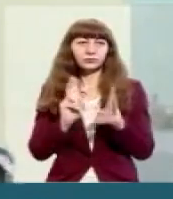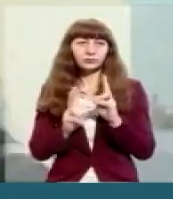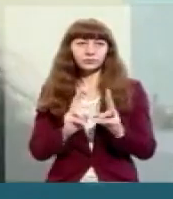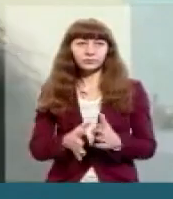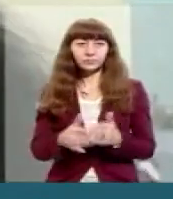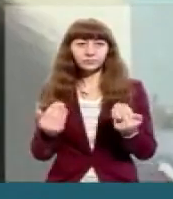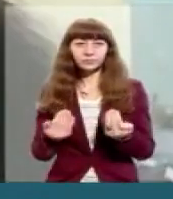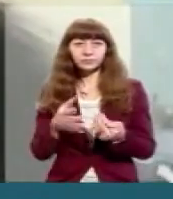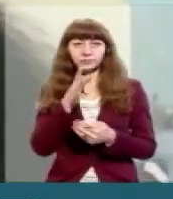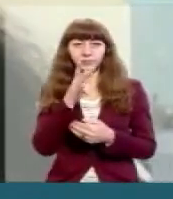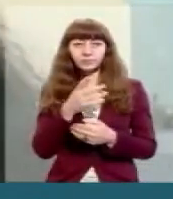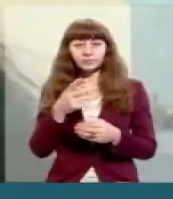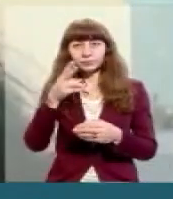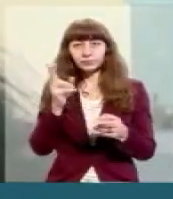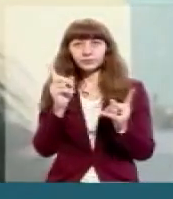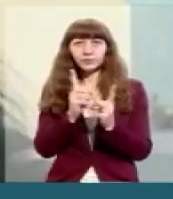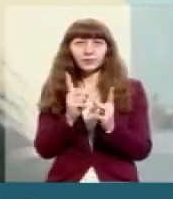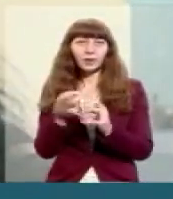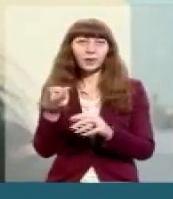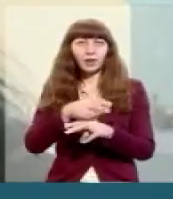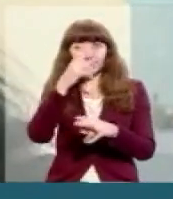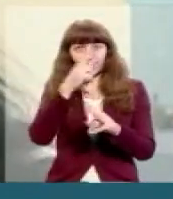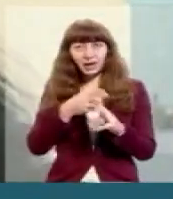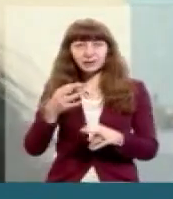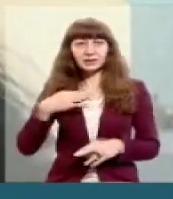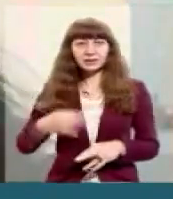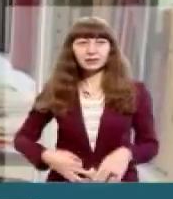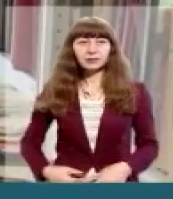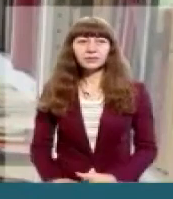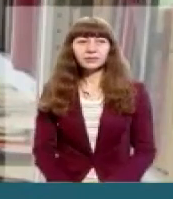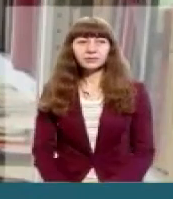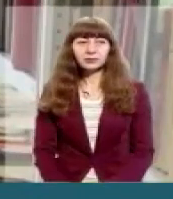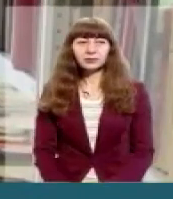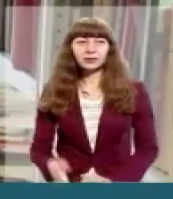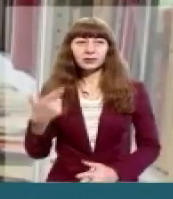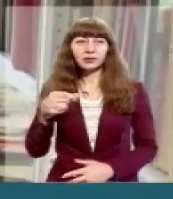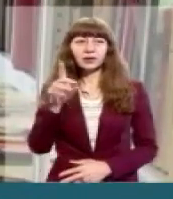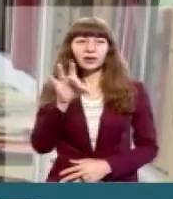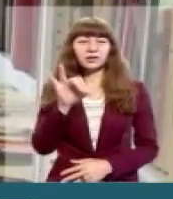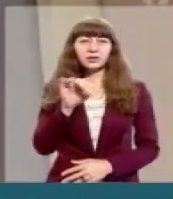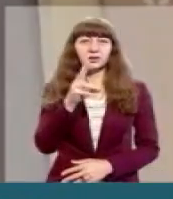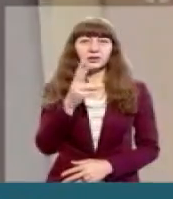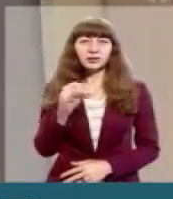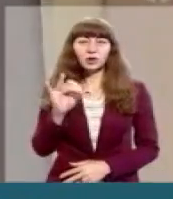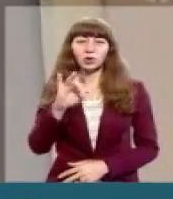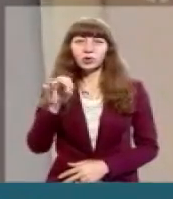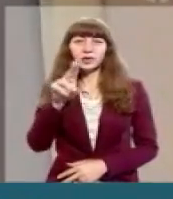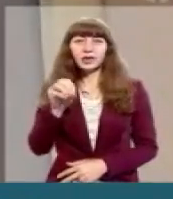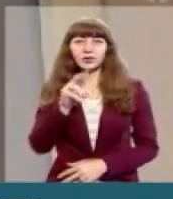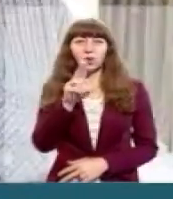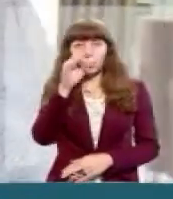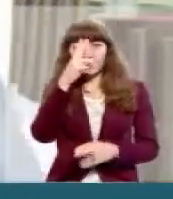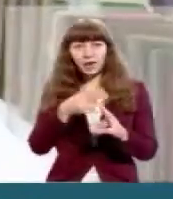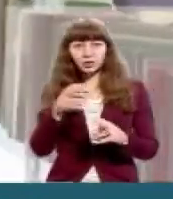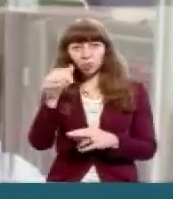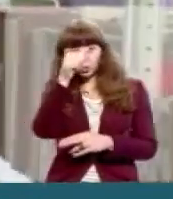күттім. Кездесуге ағам мен ұлым келді. Берілген мүмкіндік үшін алғысым зор. Геннадий Руденко Оксананың ағасы. Жақынымен кездесіп,